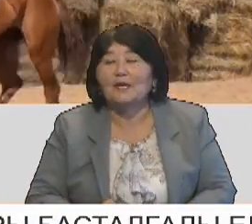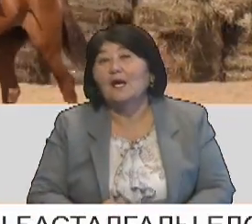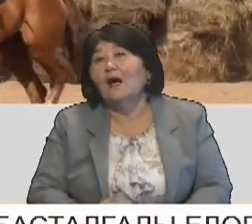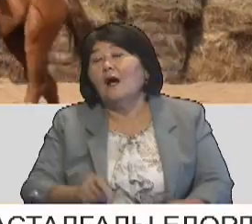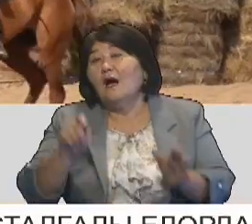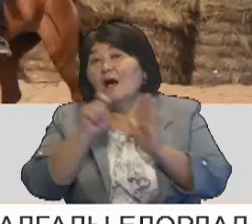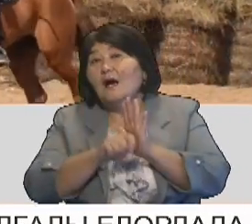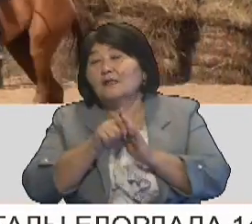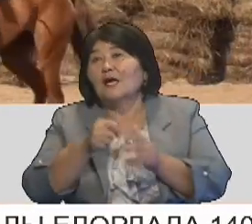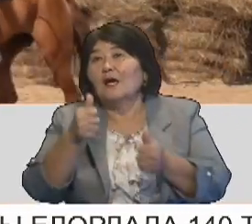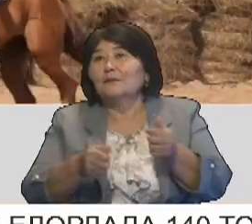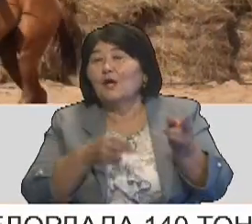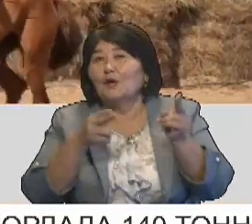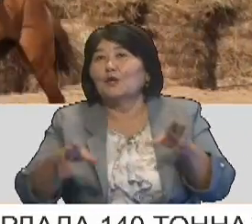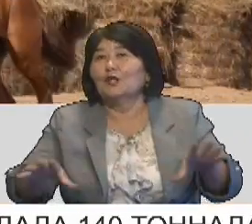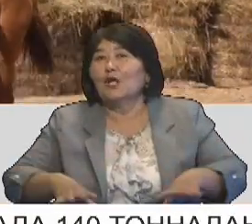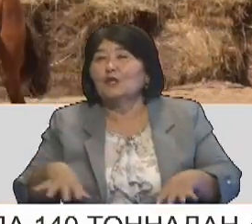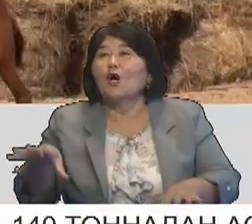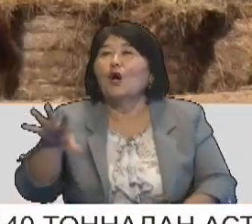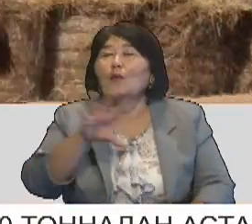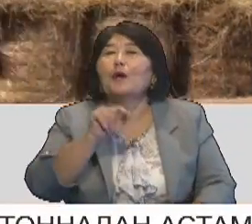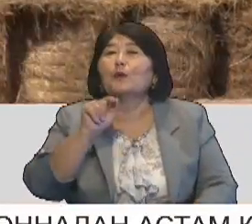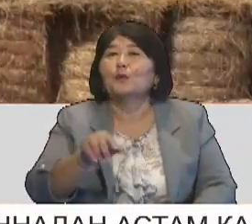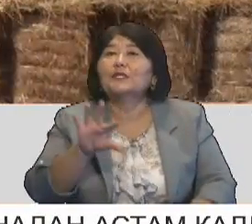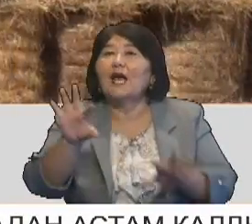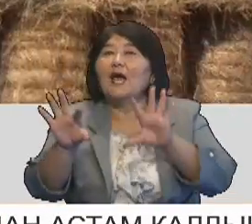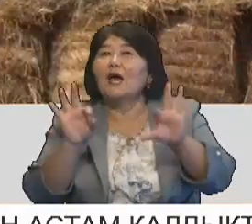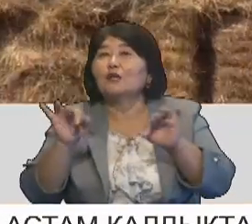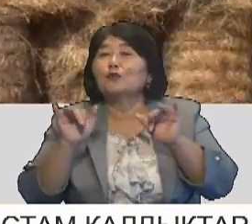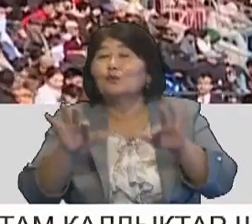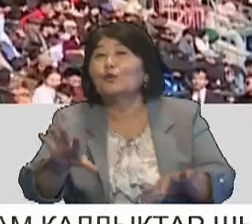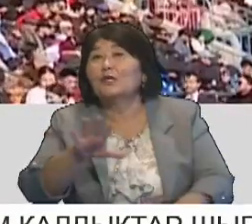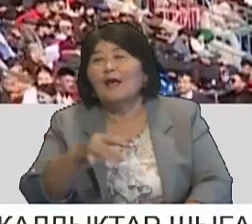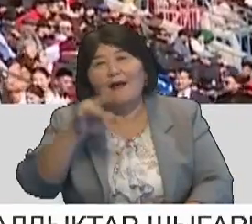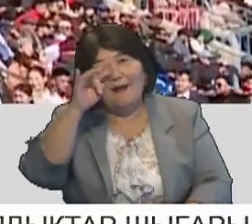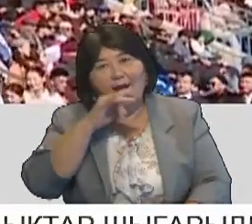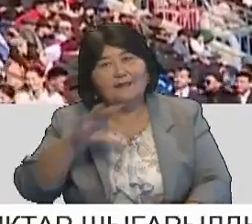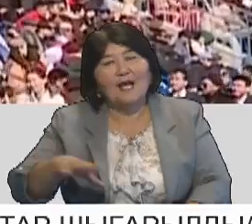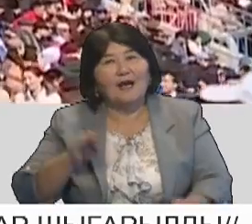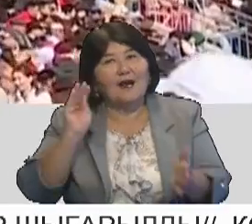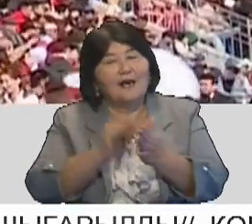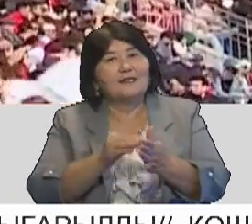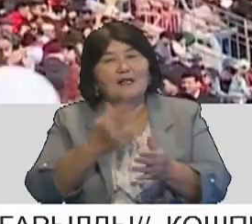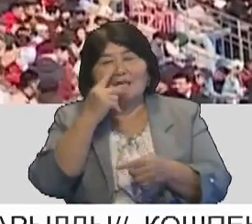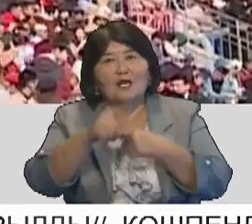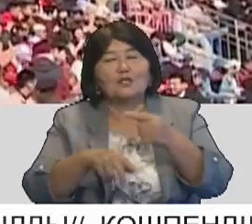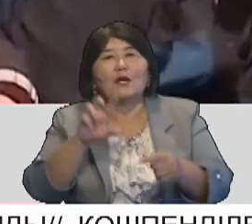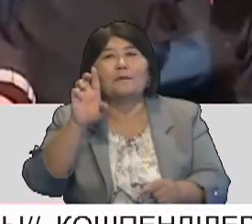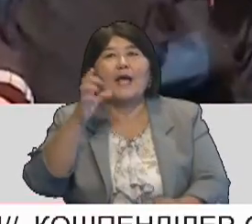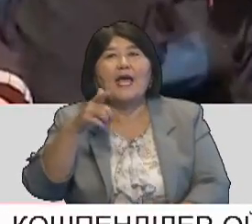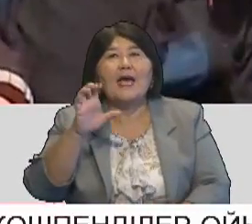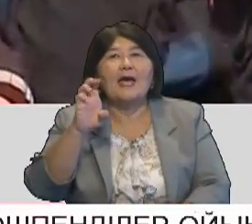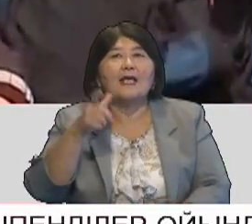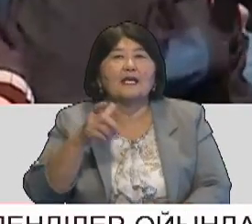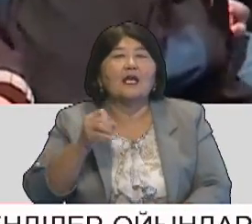Сарапшылар дүбірлі додаға келген тұлпарлардың барлығы осыған дейін іріктеудің өткенін айтады. Қазақ атбегілері дәстүрлі бәйгеге жалпы саны 40-қа жуық